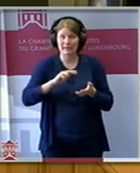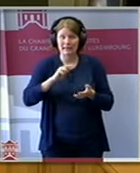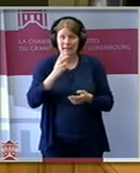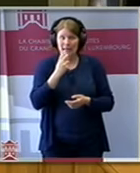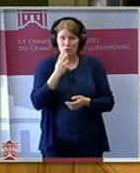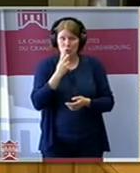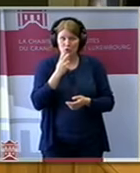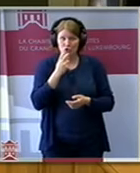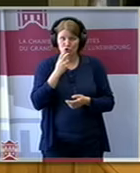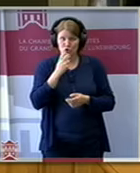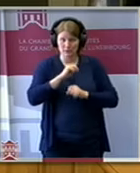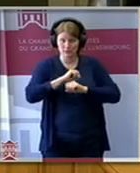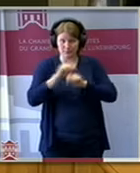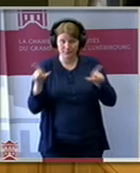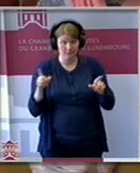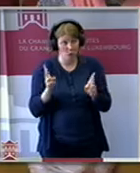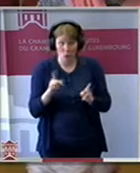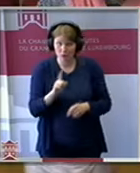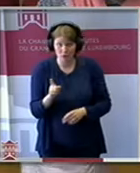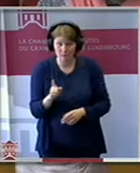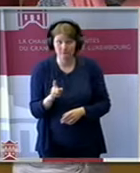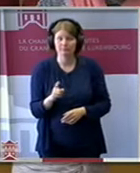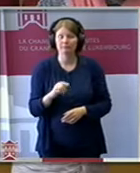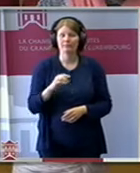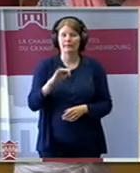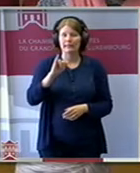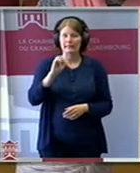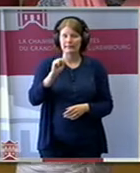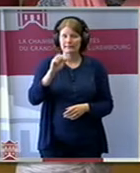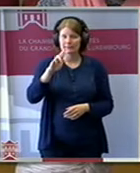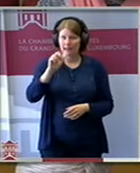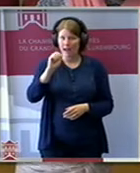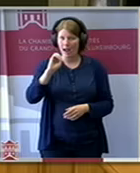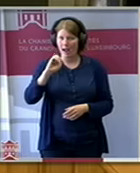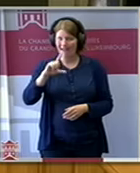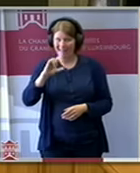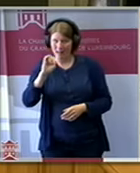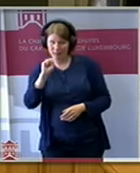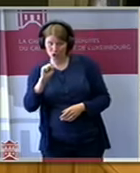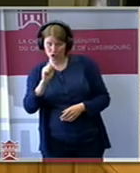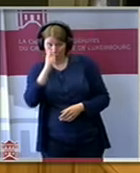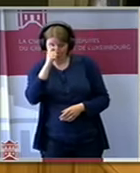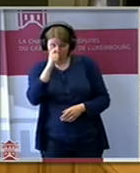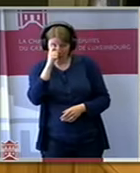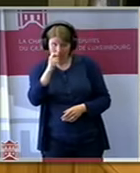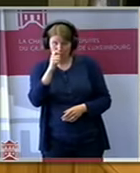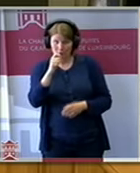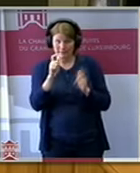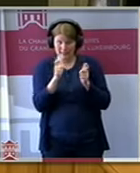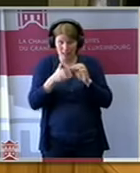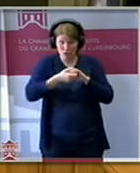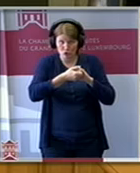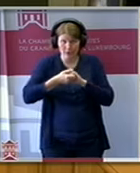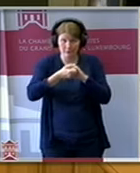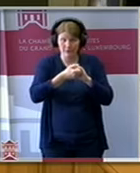die, das Beispiel, die israelische Spionagegesellschaft von der NSO, mit der laut Aretz an New York Times, den